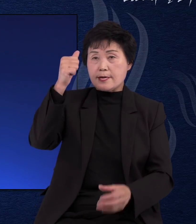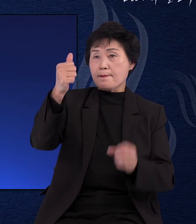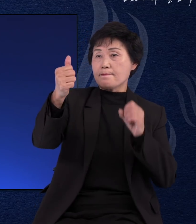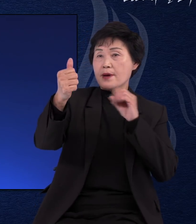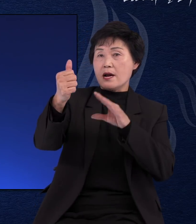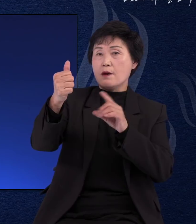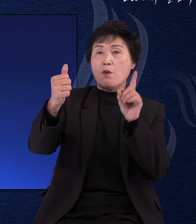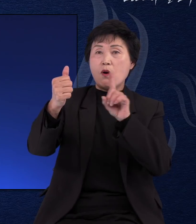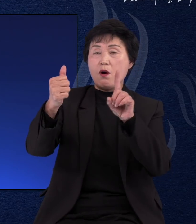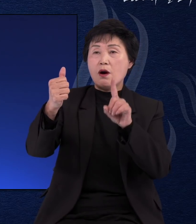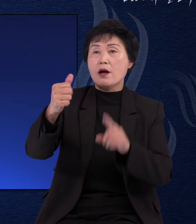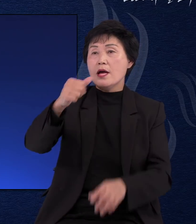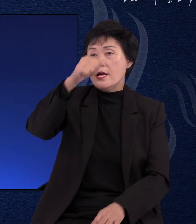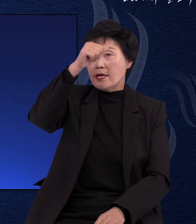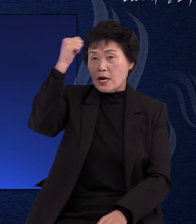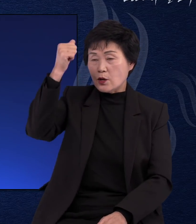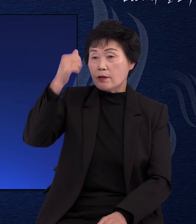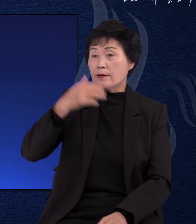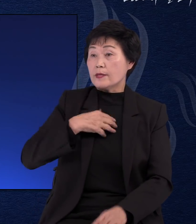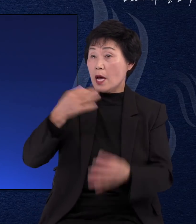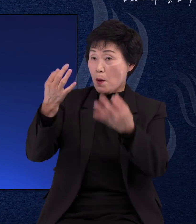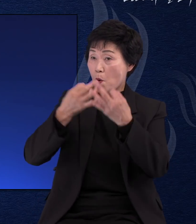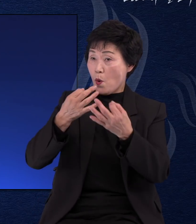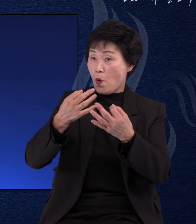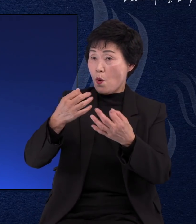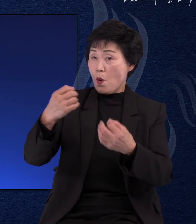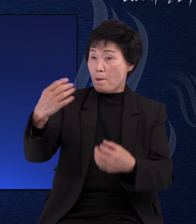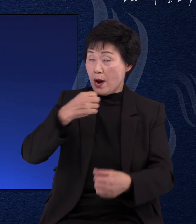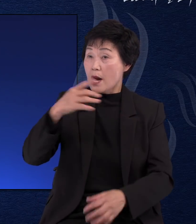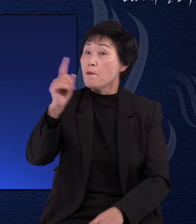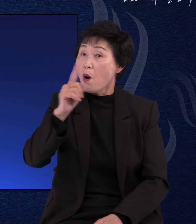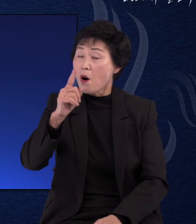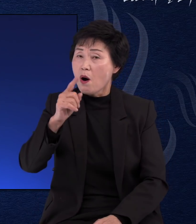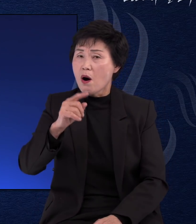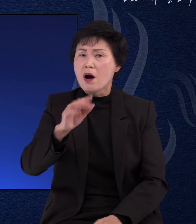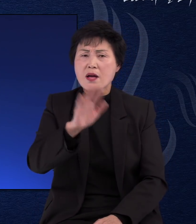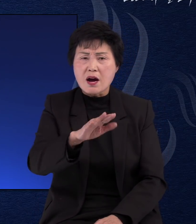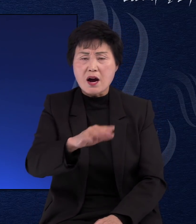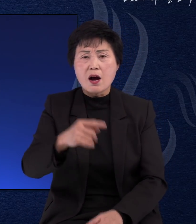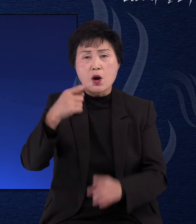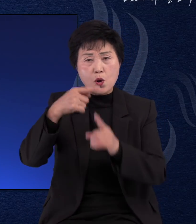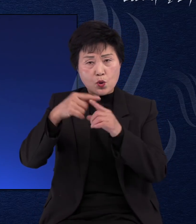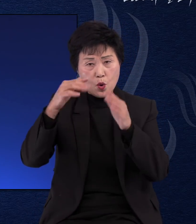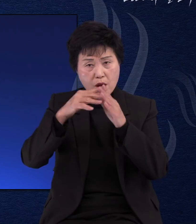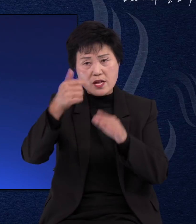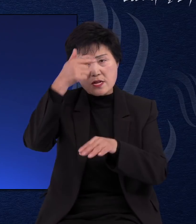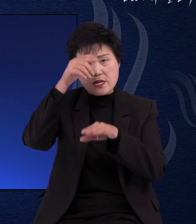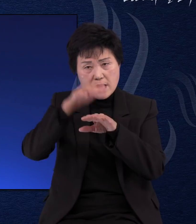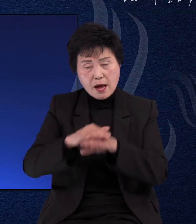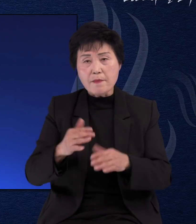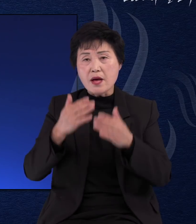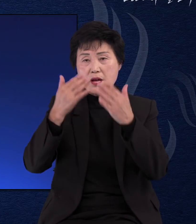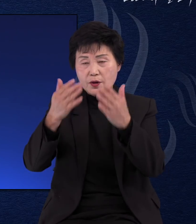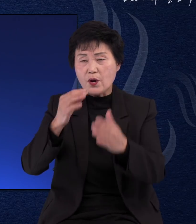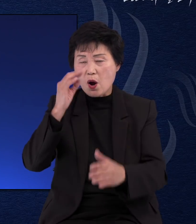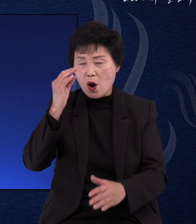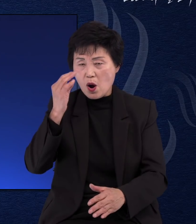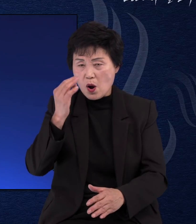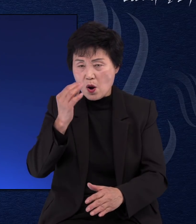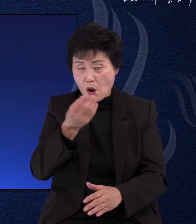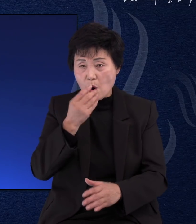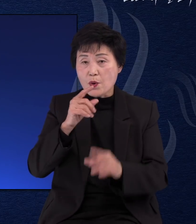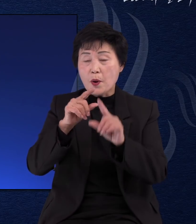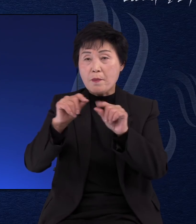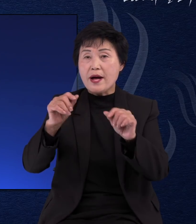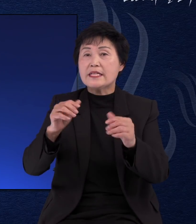장로님 저보고 뭐라 그러셨어요? 병나가, 교회는 예배가 드려지고 성례가 이루어지는 곳이니까 교회 올